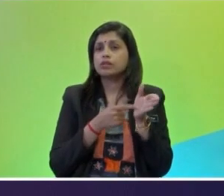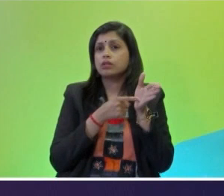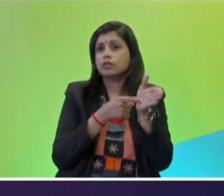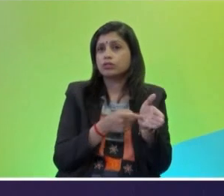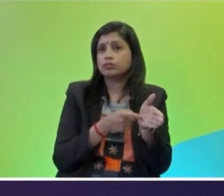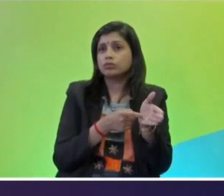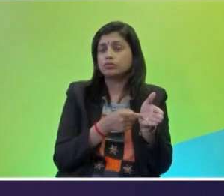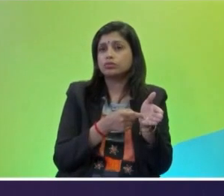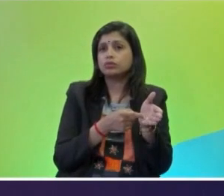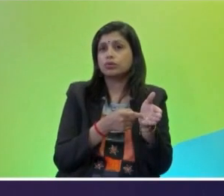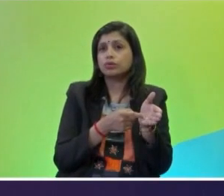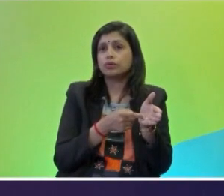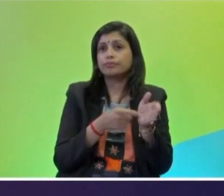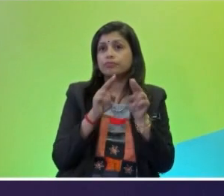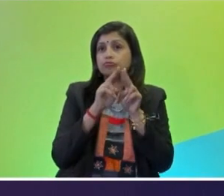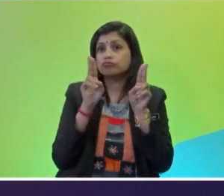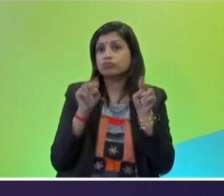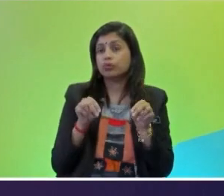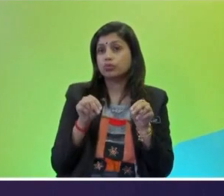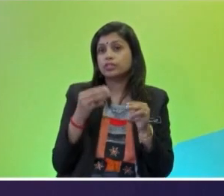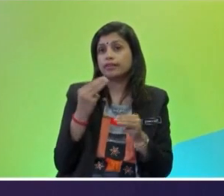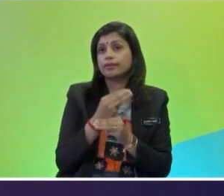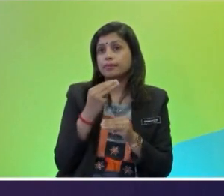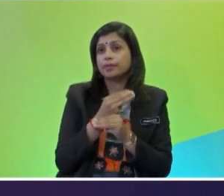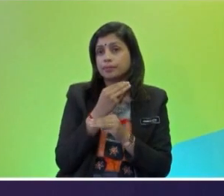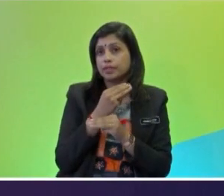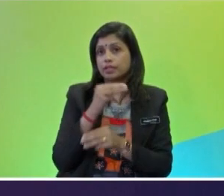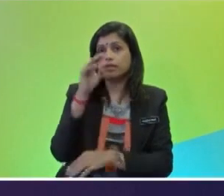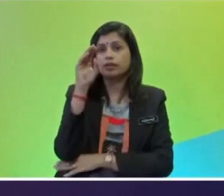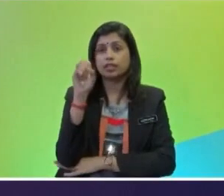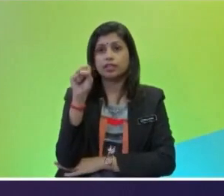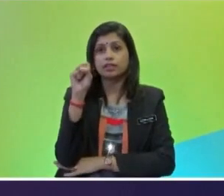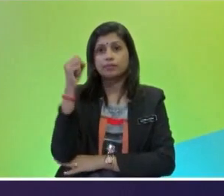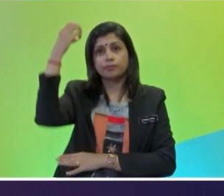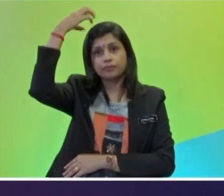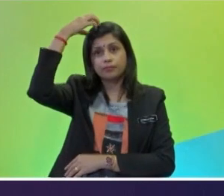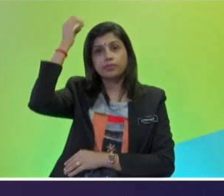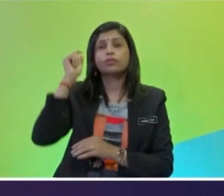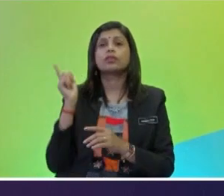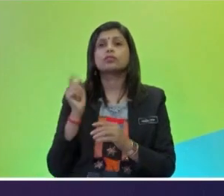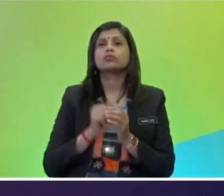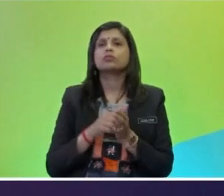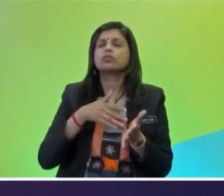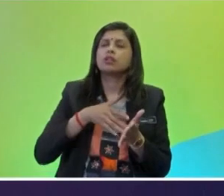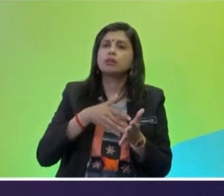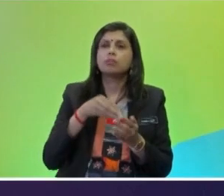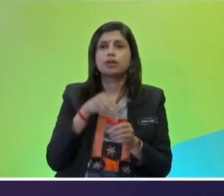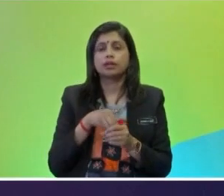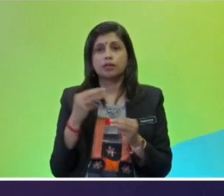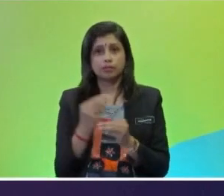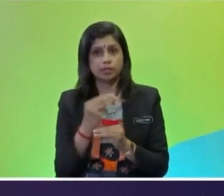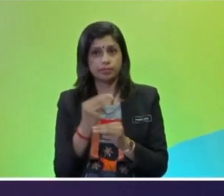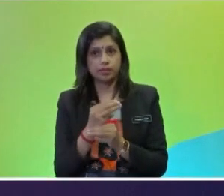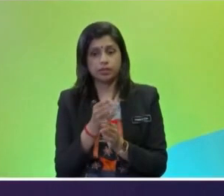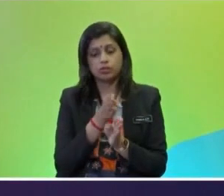matematik. Okey. So Sukhwinder Singh ni dia lemah dalam subjek matematik. Okey. Jiran dia